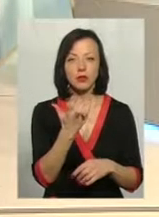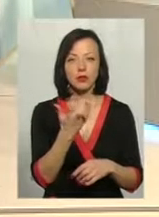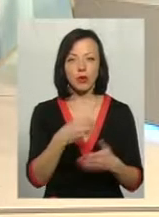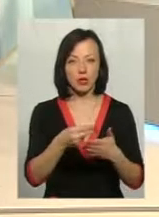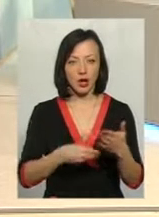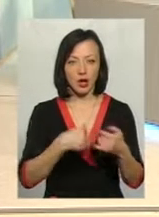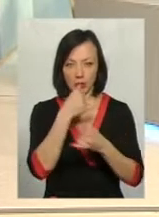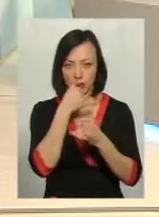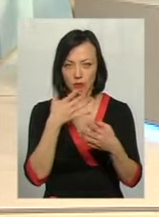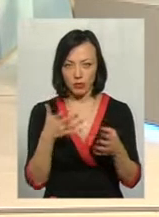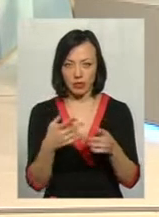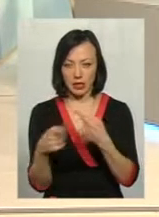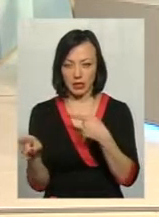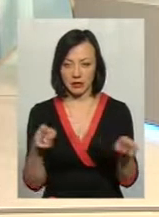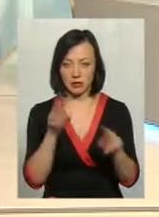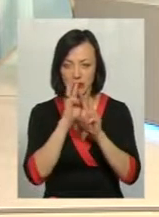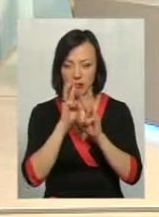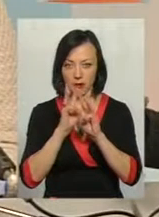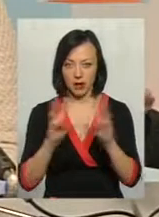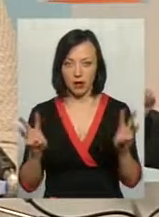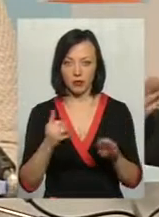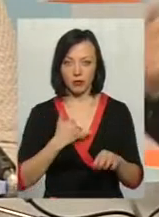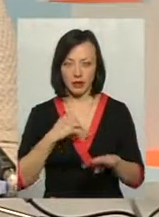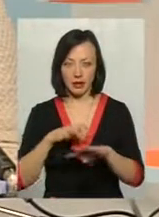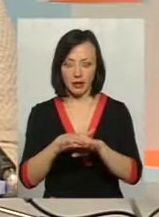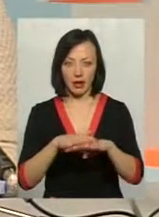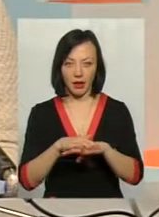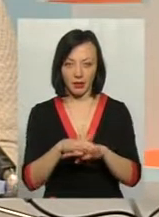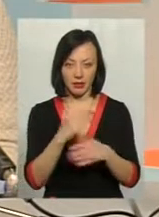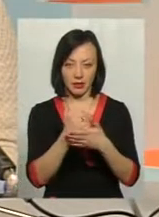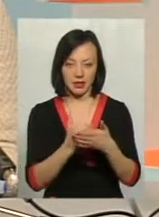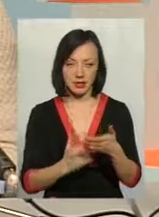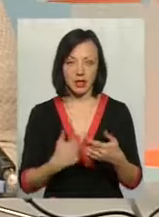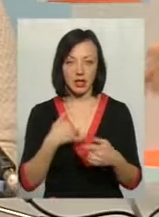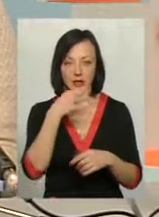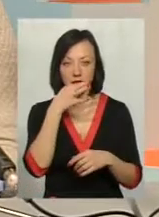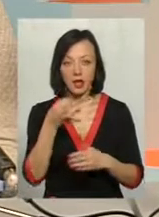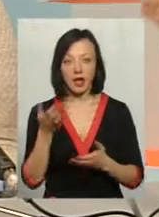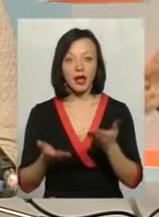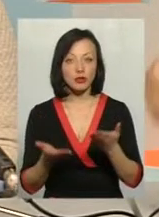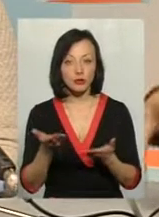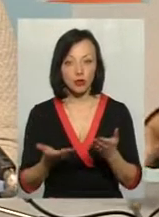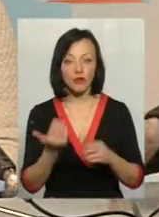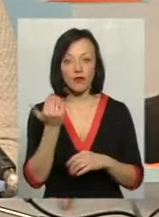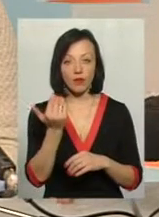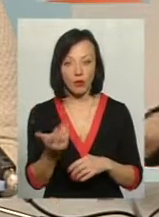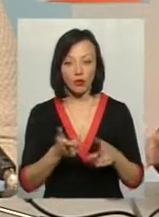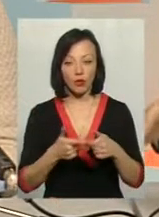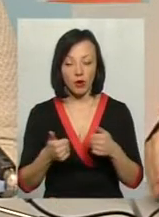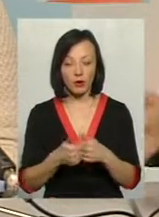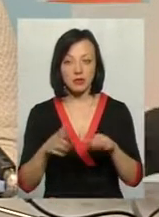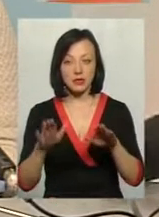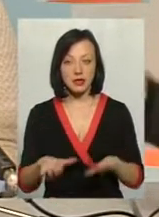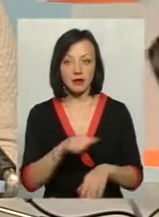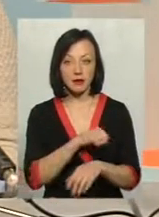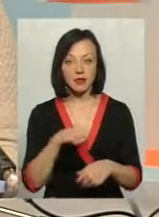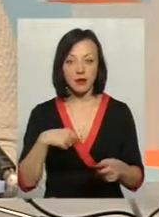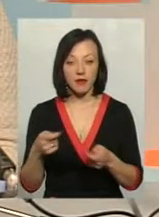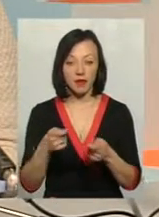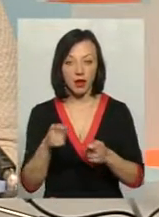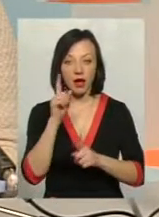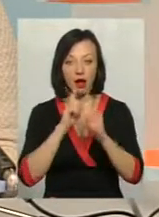але я не можу їм дати різну зарплату, бо в мене тарифна сітка. На що я йому говорю? Якщо ваш орган місцевого самоврядування, ваша рада,